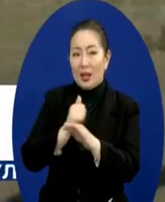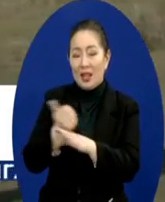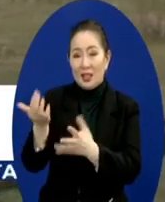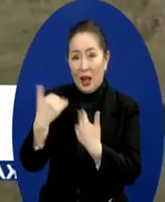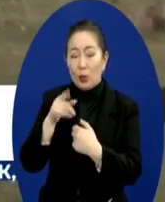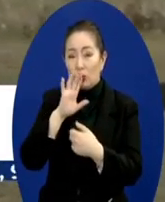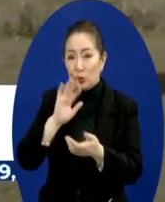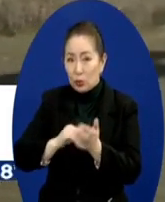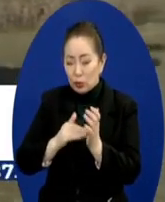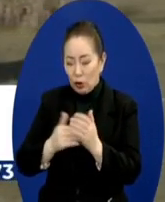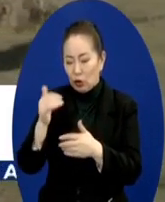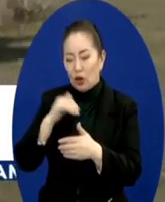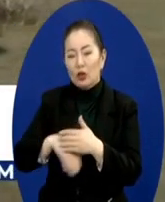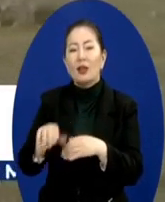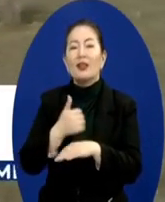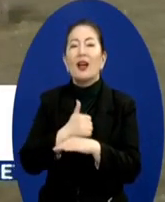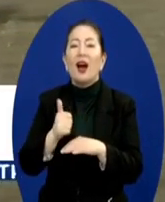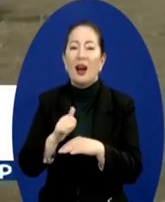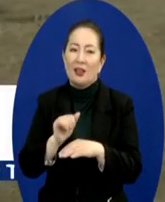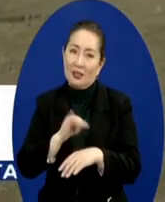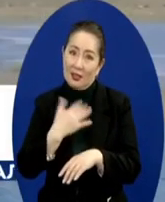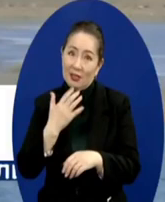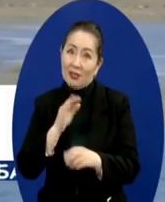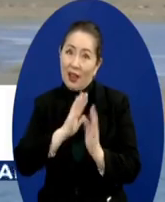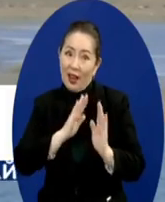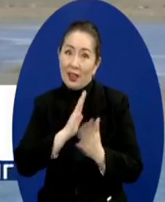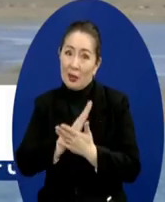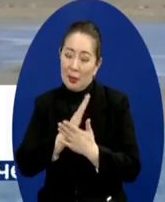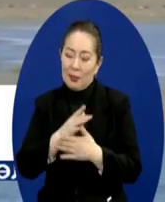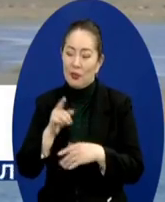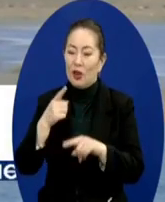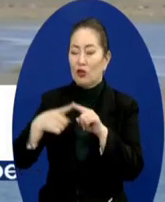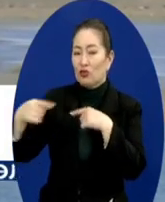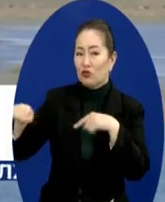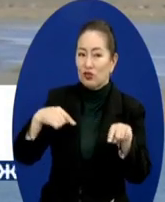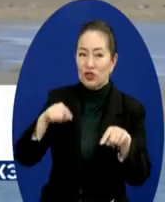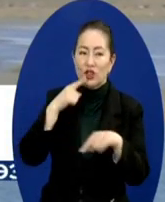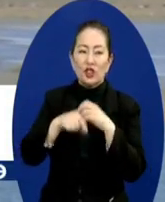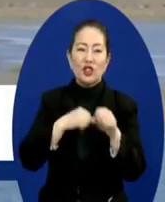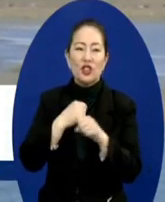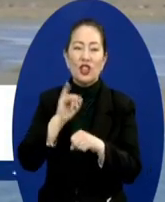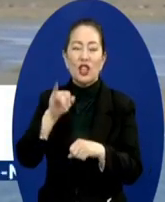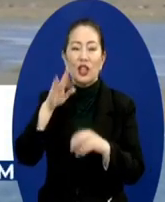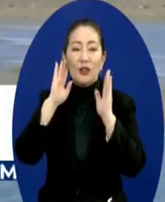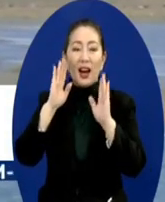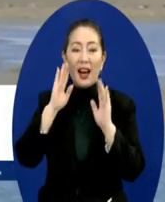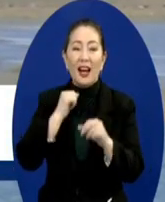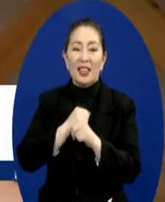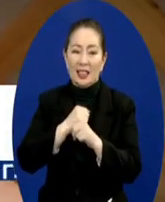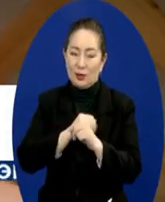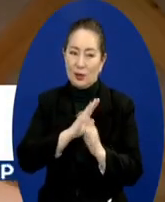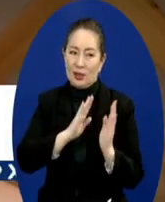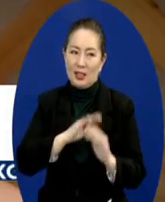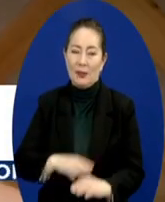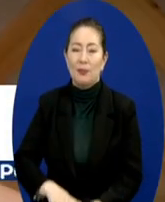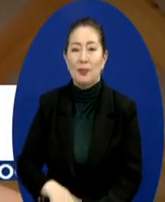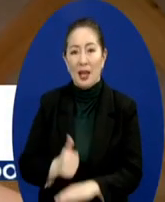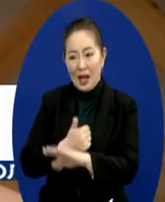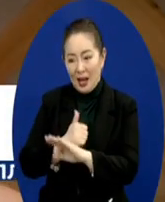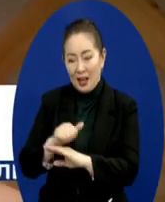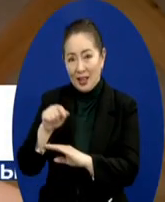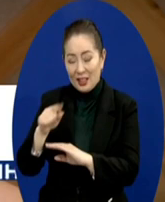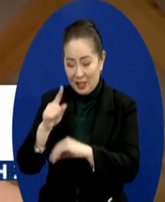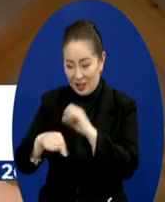Үүнээс гадна дотоодын аялал жуулчлал идэвхжих хандлага байгаа учраас орон нутгийнхан энэ жил илүү анхаарал хандуулж байна. Аялал жуулчлалын